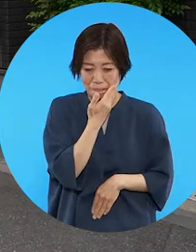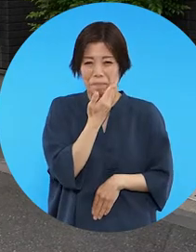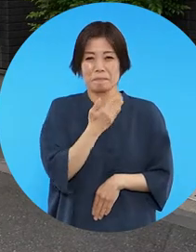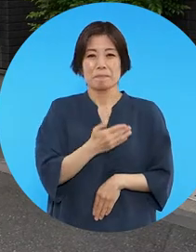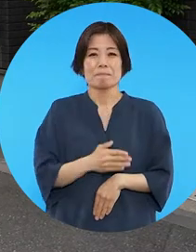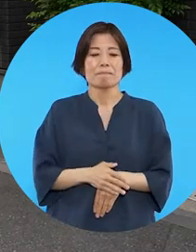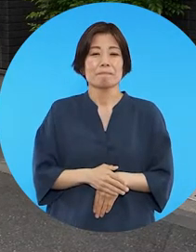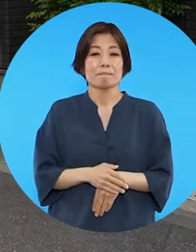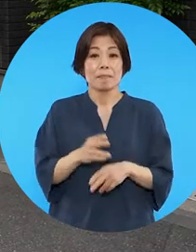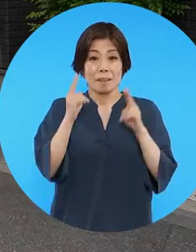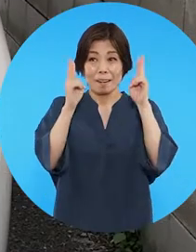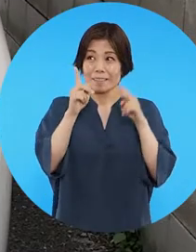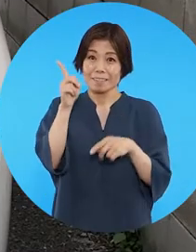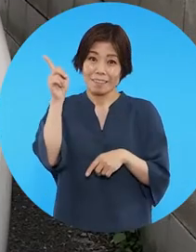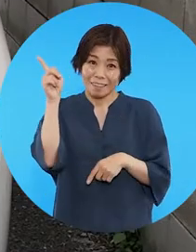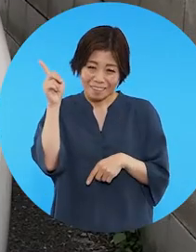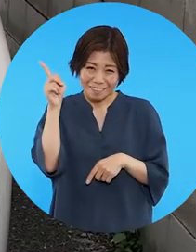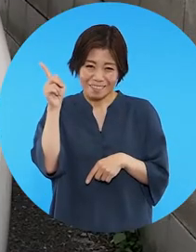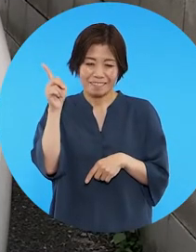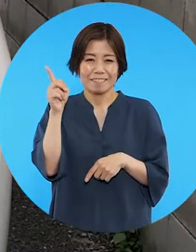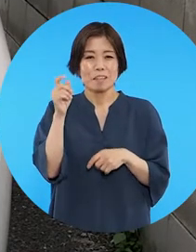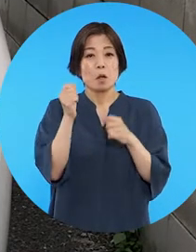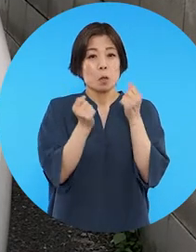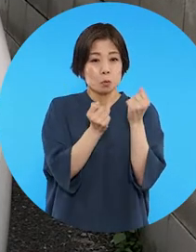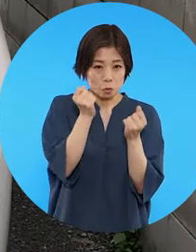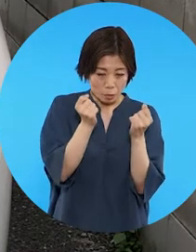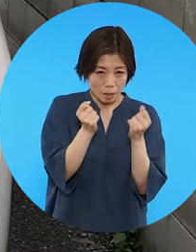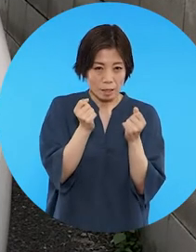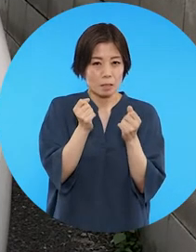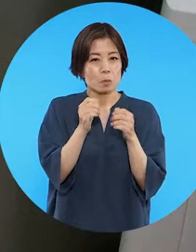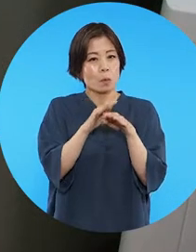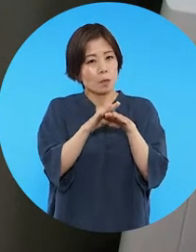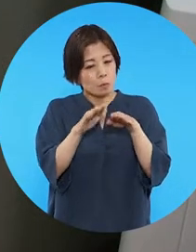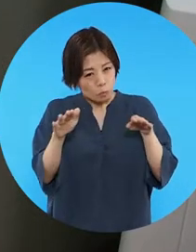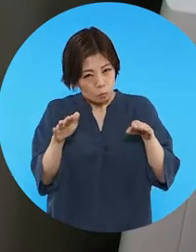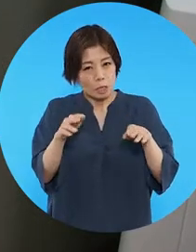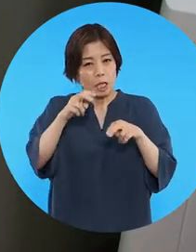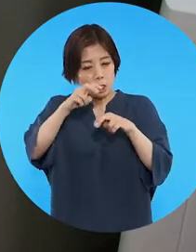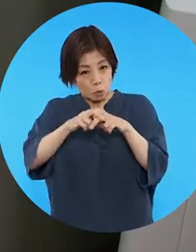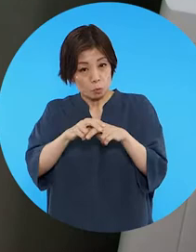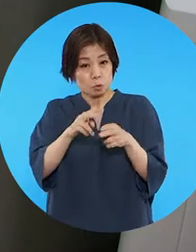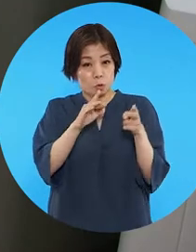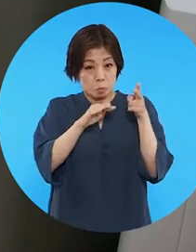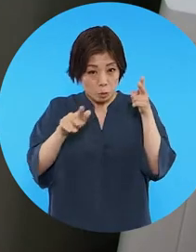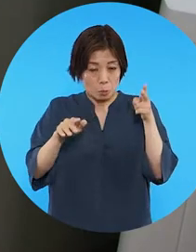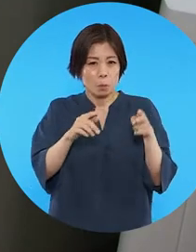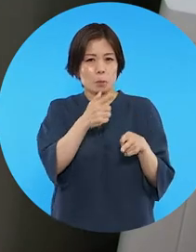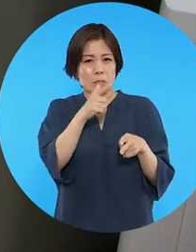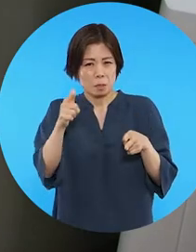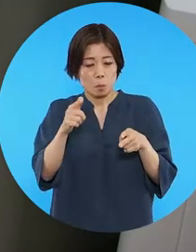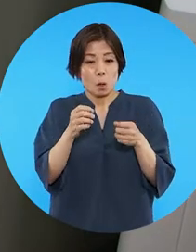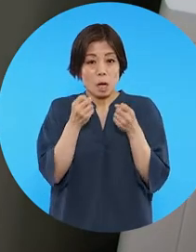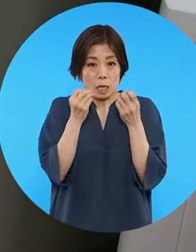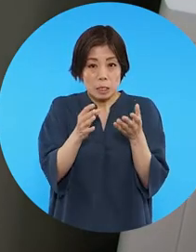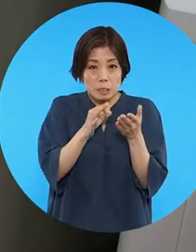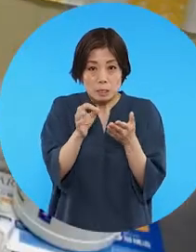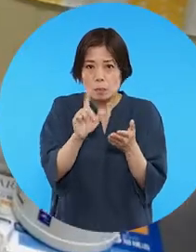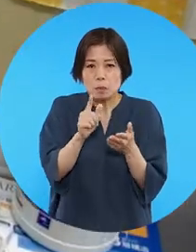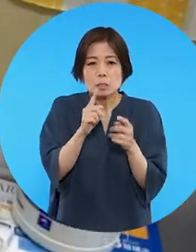住宅街にある社屋、営業車、事務機器などはすべて中古で購入する徹底ぶりです